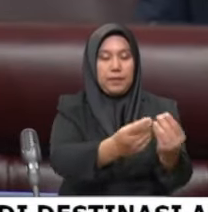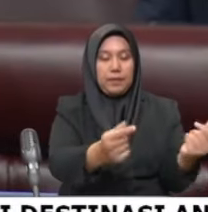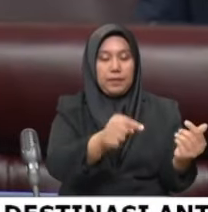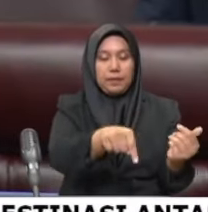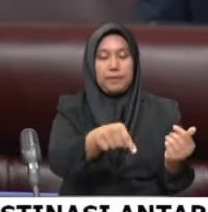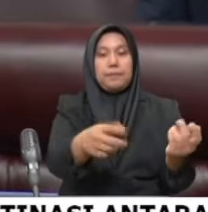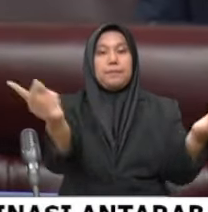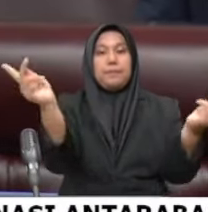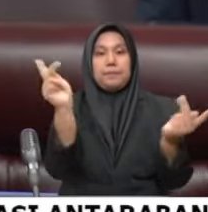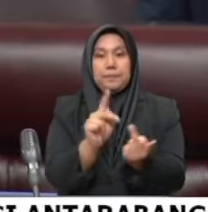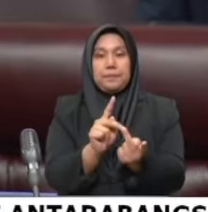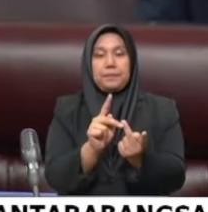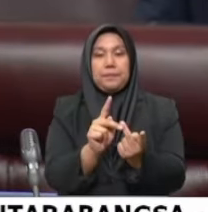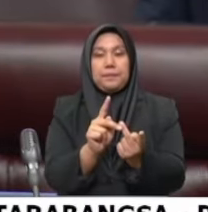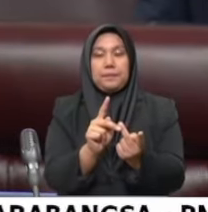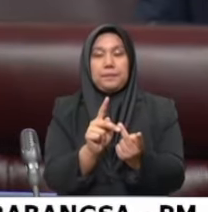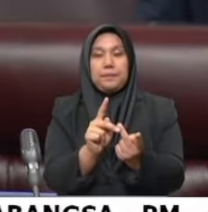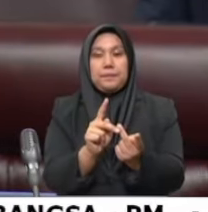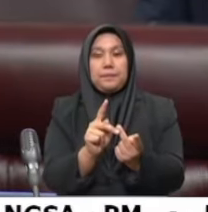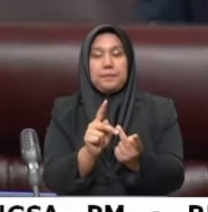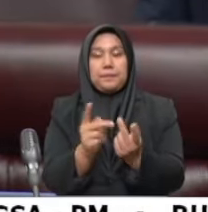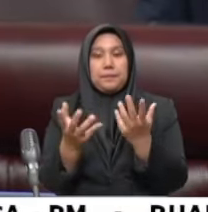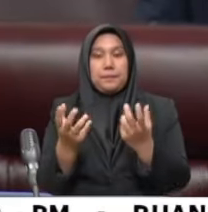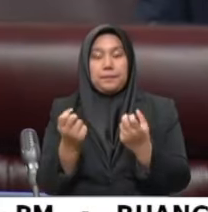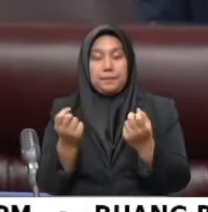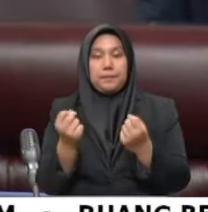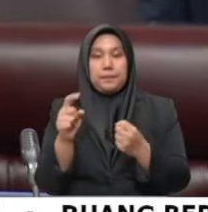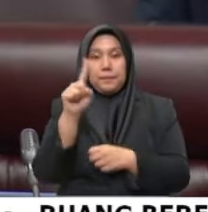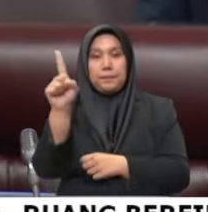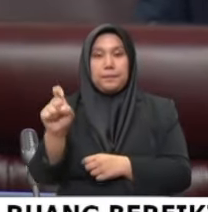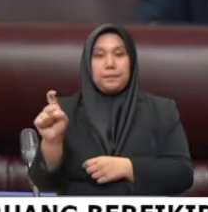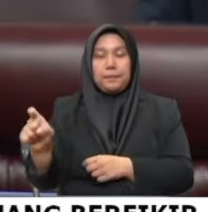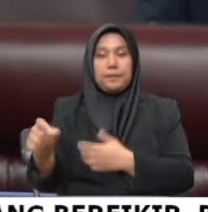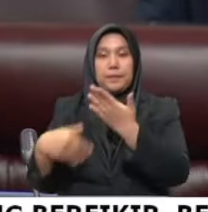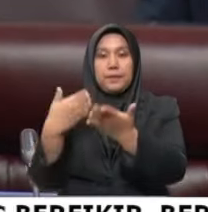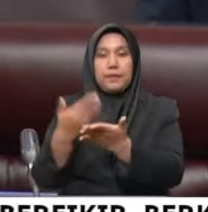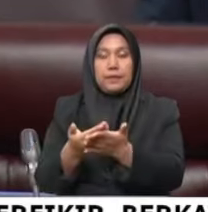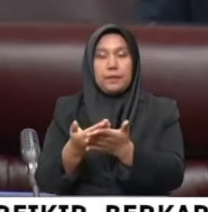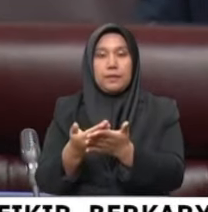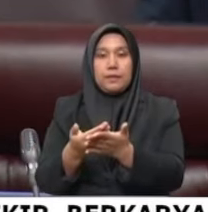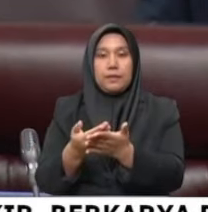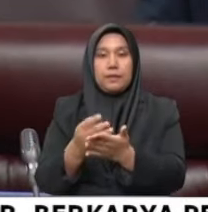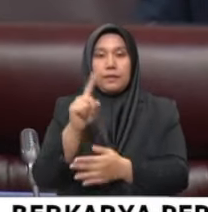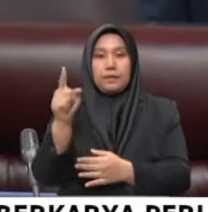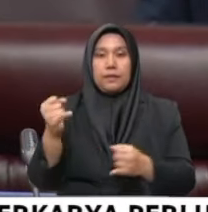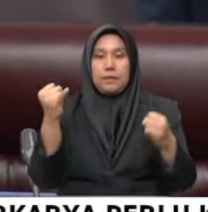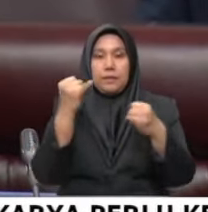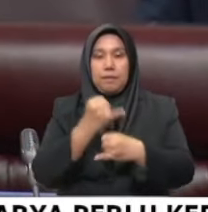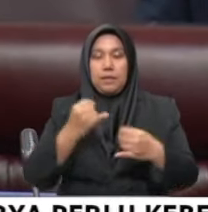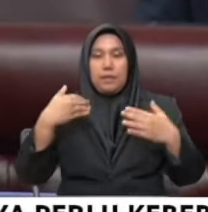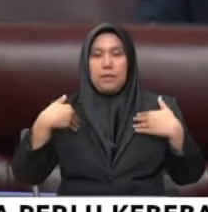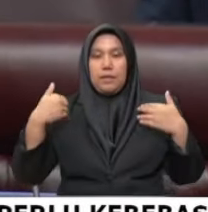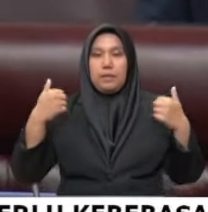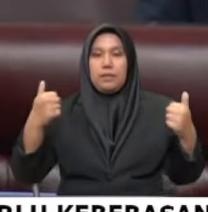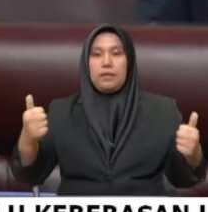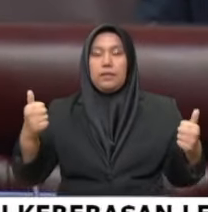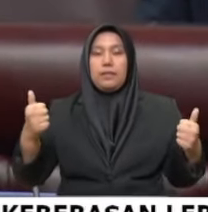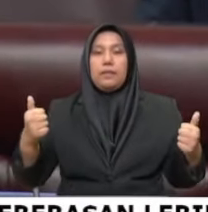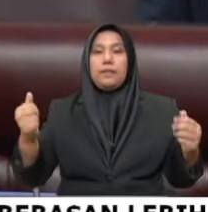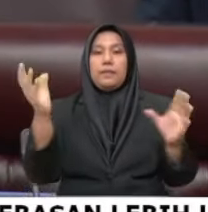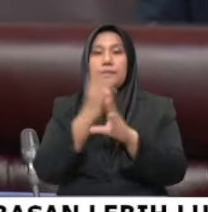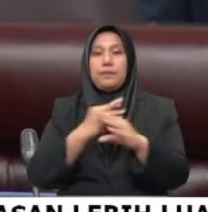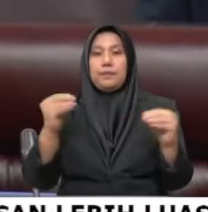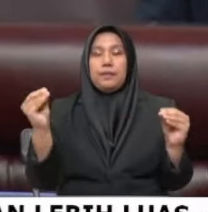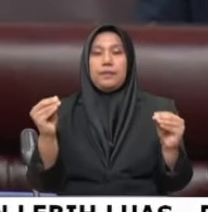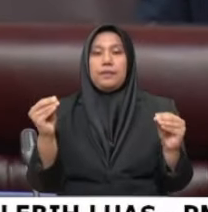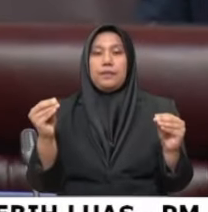ingin Tuan Senator untuk ajukan cadangan tersebut kepada Jabatan Kesihatan Negeri Sarawak